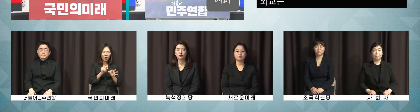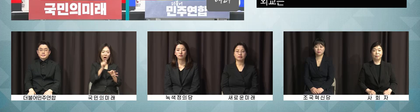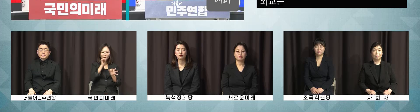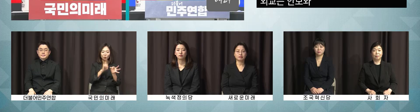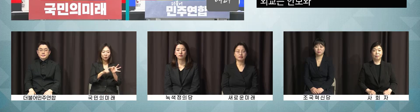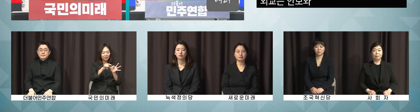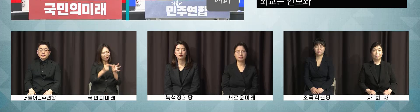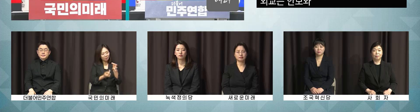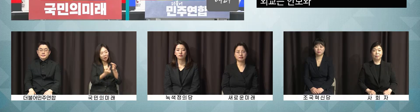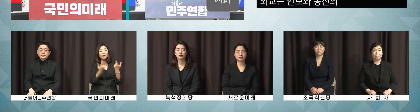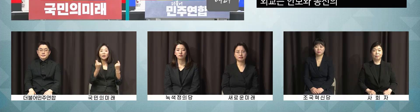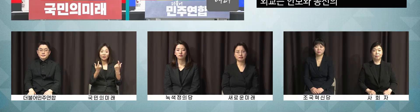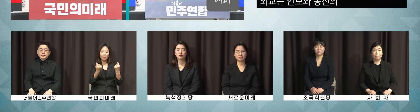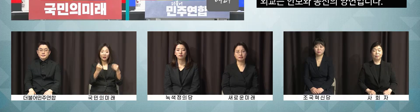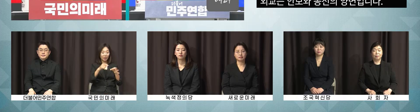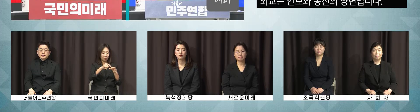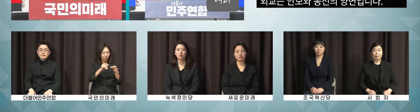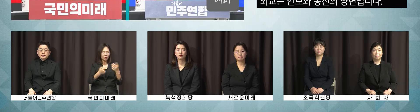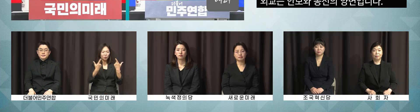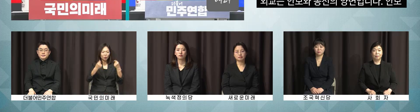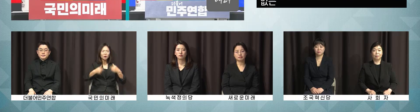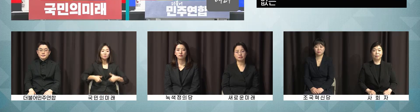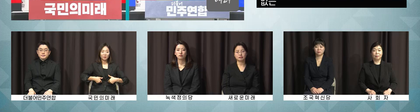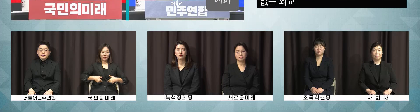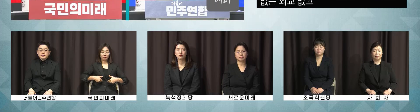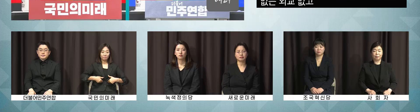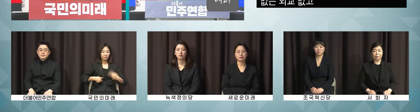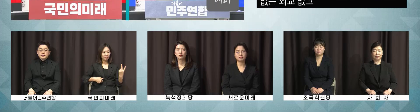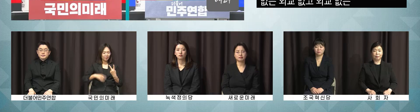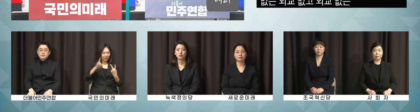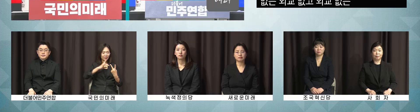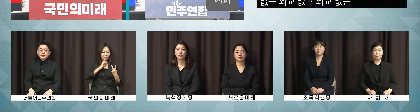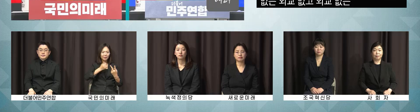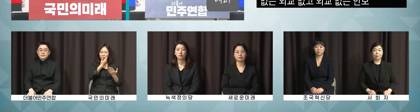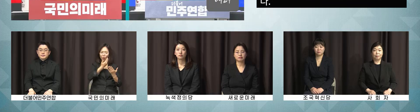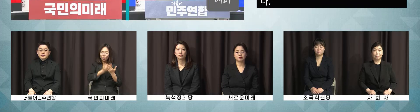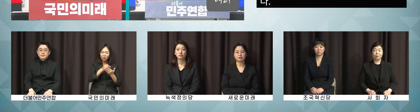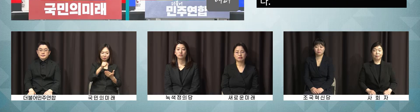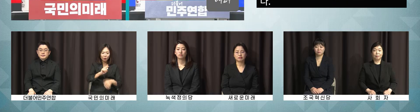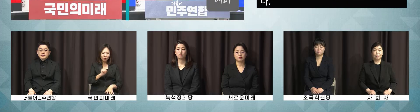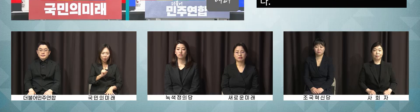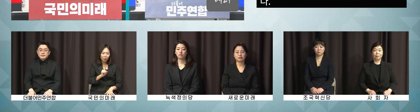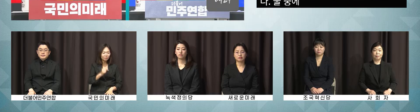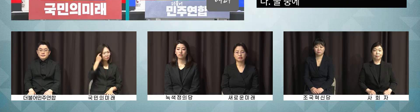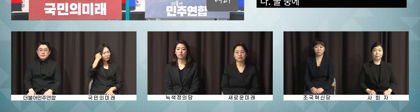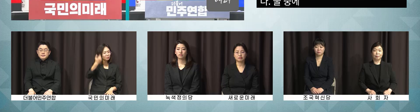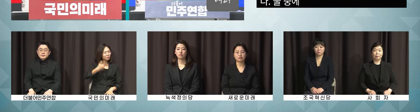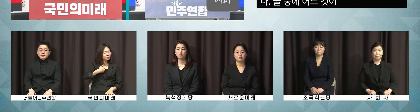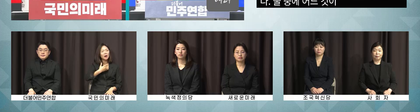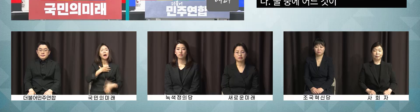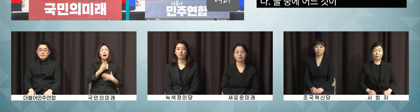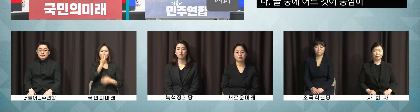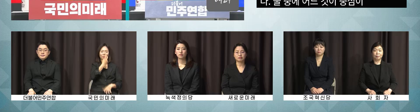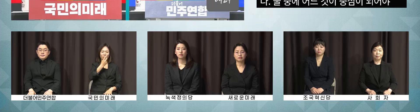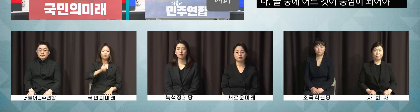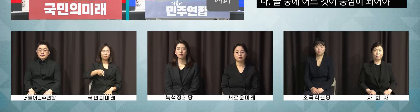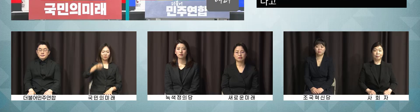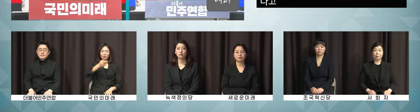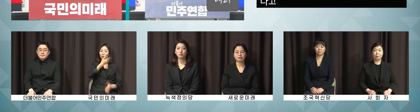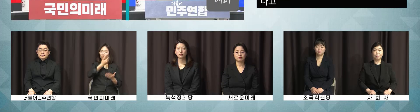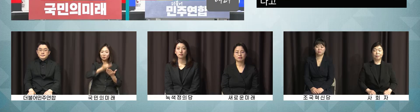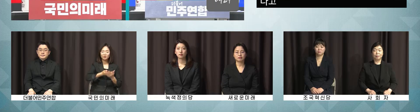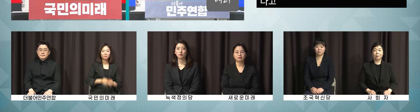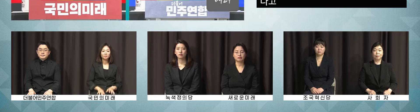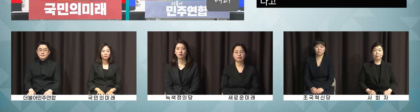양면입니다. 안보 없는 외교 없고 외교 없는 안보 없습니다. 둘 중에 어느 것이 더 중심이 되어야 하느냐라고 한다면 안보라고